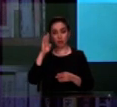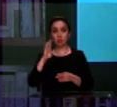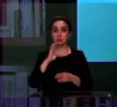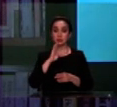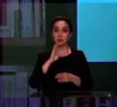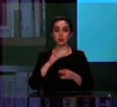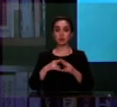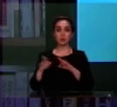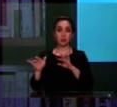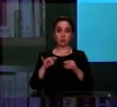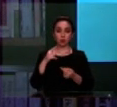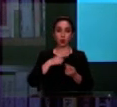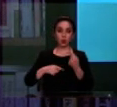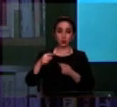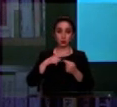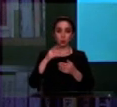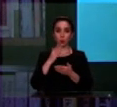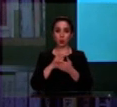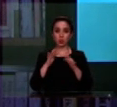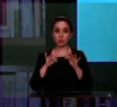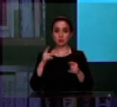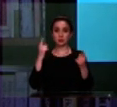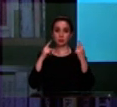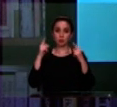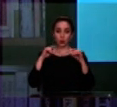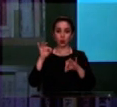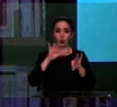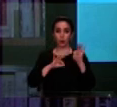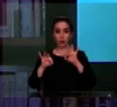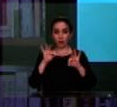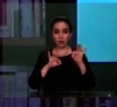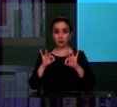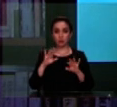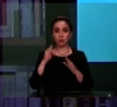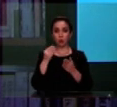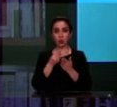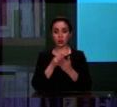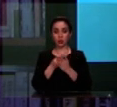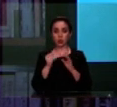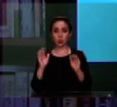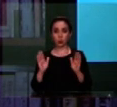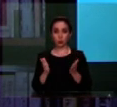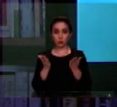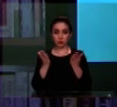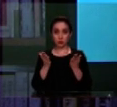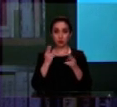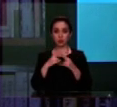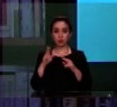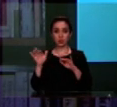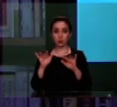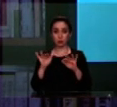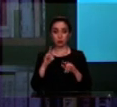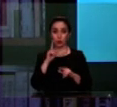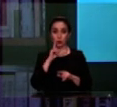o'g'il-qizlarning tadbirkorlik borasidagi istiqbolli loyihalarini moliyaviy qo'llab-quvvatlash,